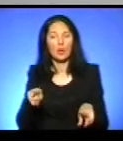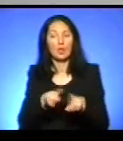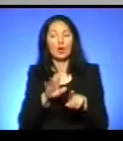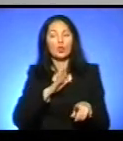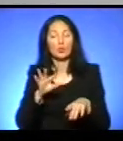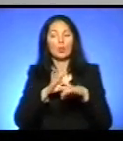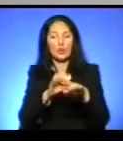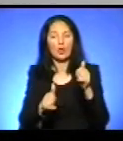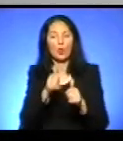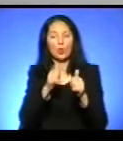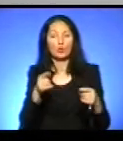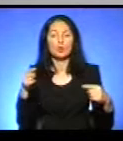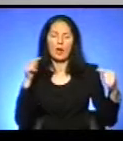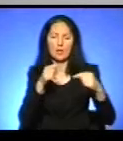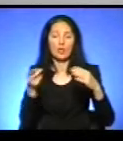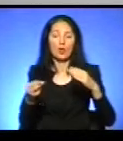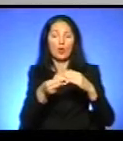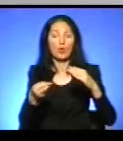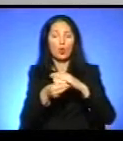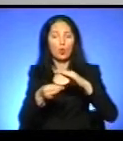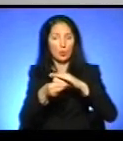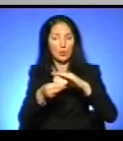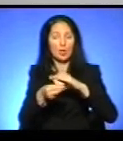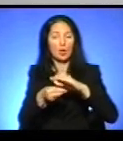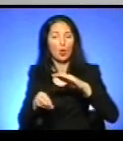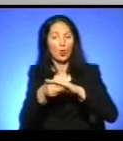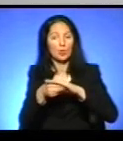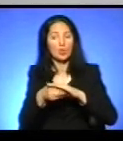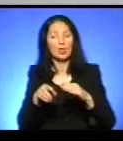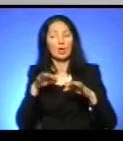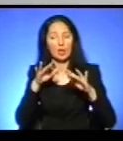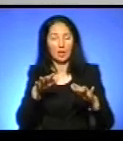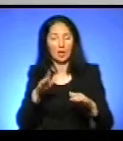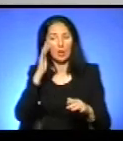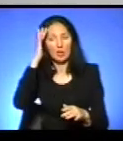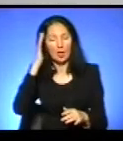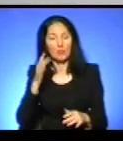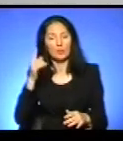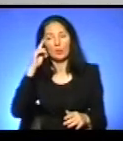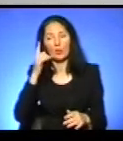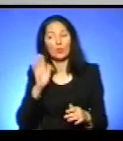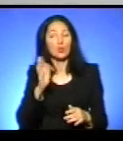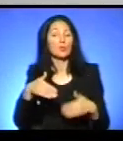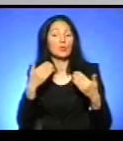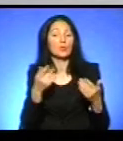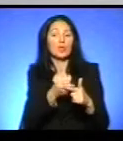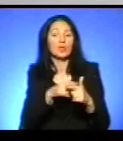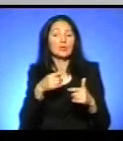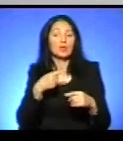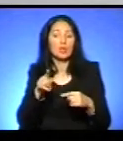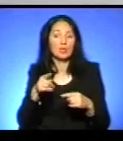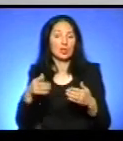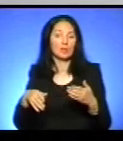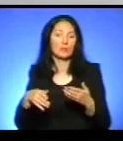ідей, ярмарка антикорупційних ідей, в результаті якої ми плануємо, що буде запропоновані якісь нові інноваційні підходи, тому що молодь – це креативна